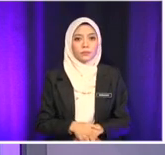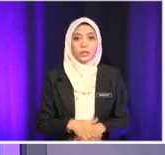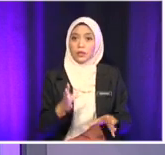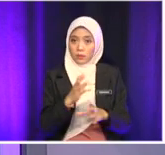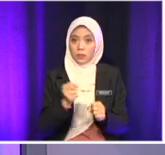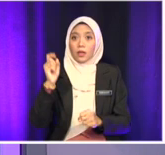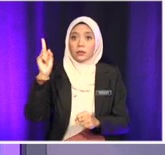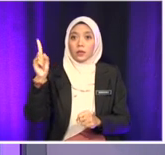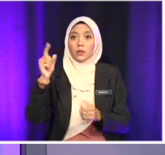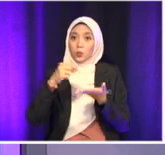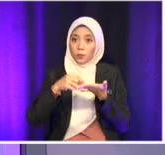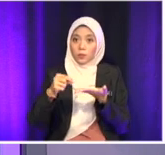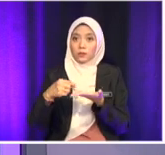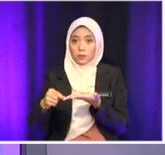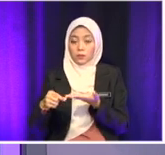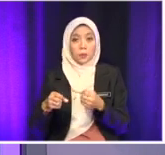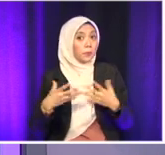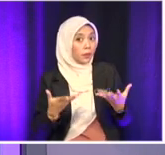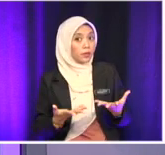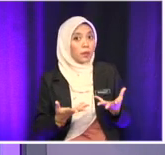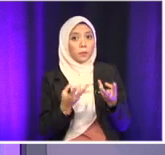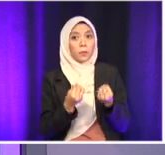Mekkah dan pantulan macam